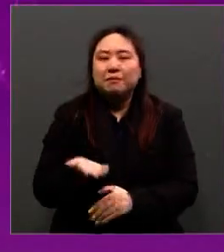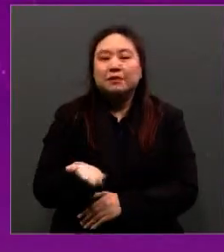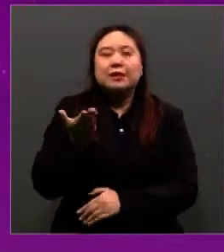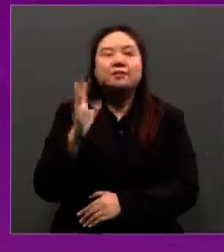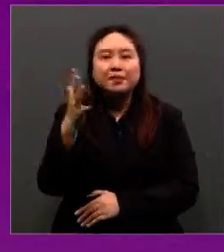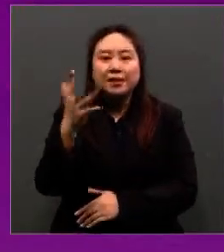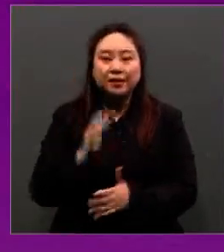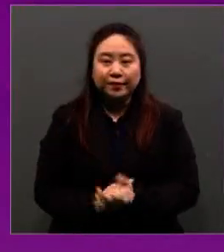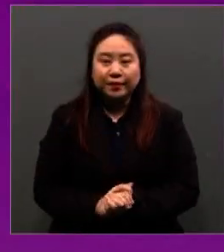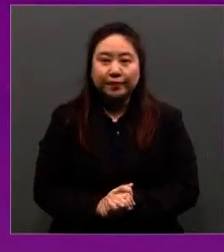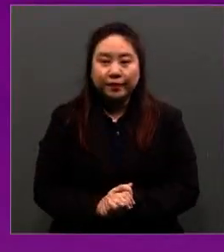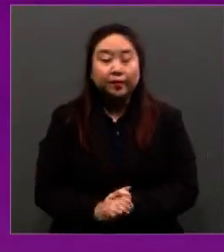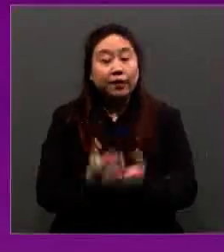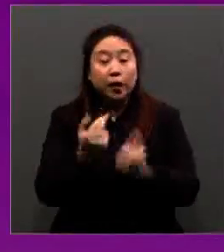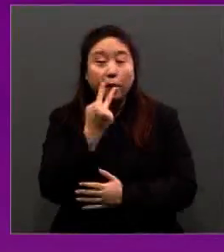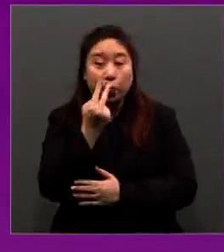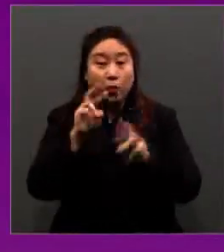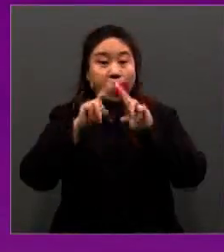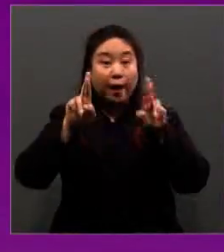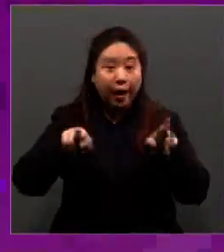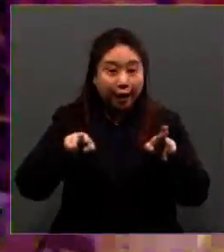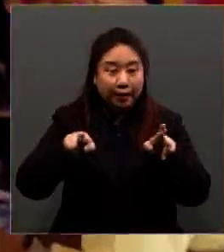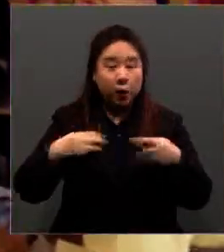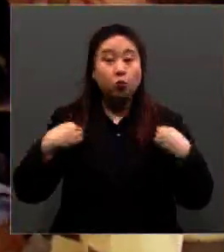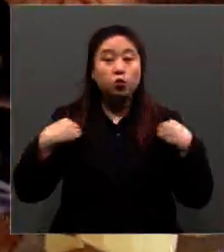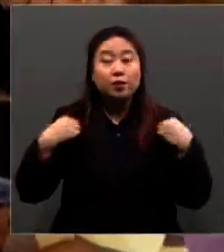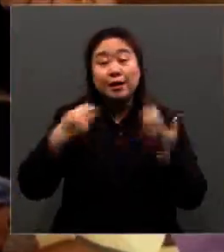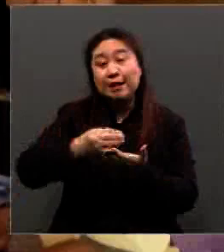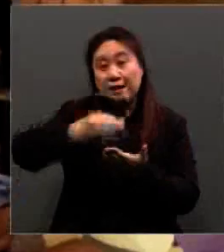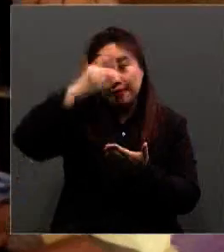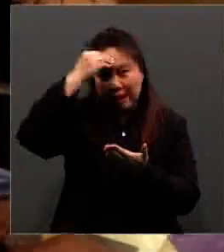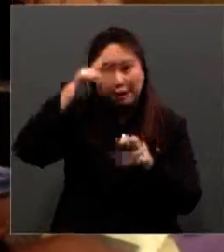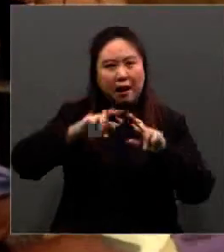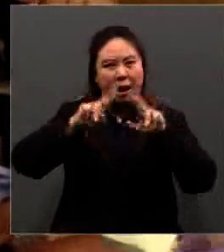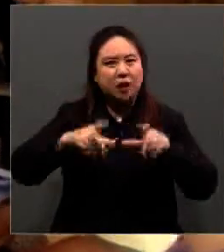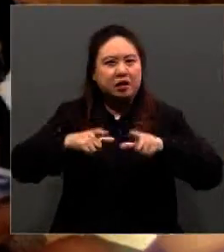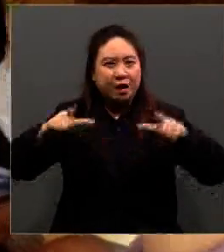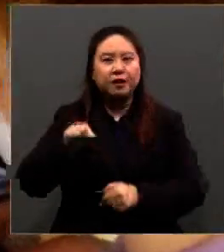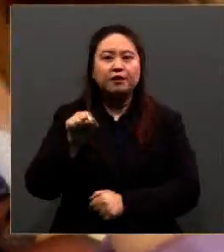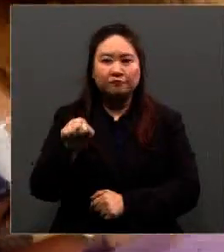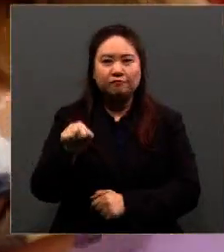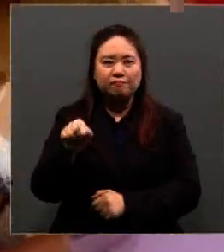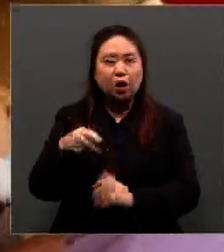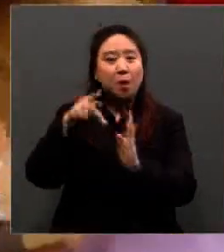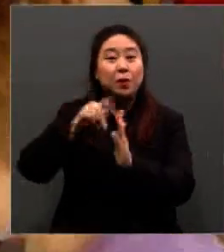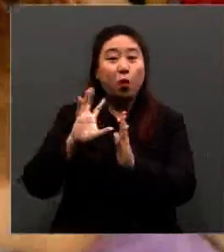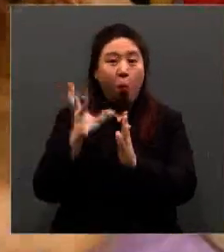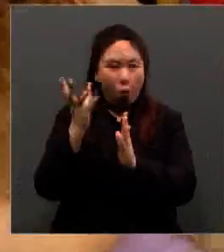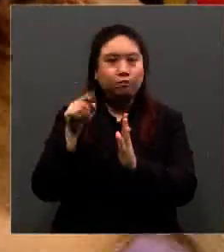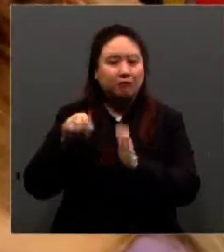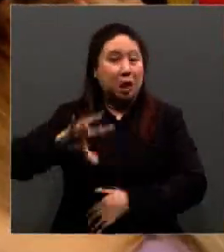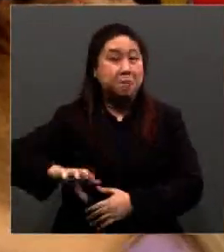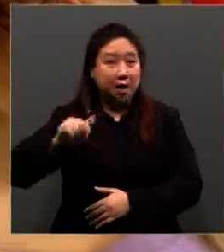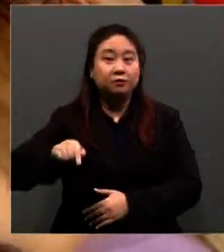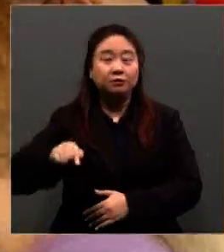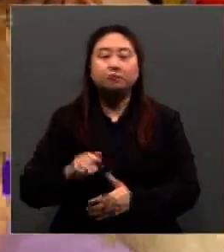นะคะอย่างที่จะพาไปดูเนี่ยค่ะเป็นร้านจำหน่ายชุดนักเรียนรายใหญ่ร้านนี้นะคะอยู่ที่จังหวัดพิษณุโลกในตัวเมืองนะค